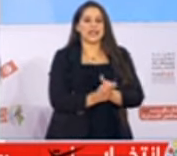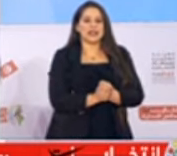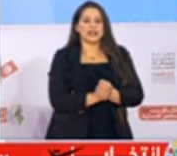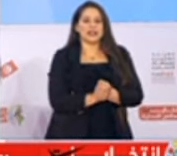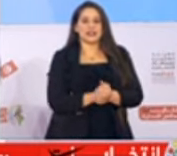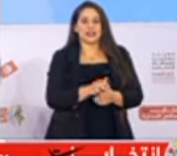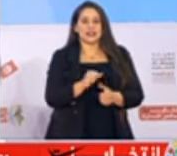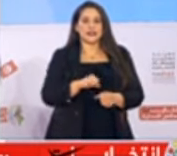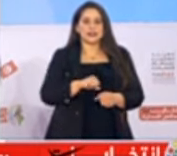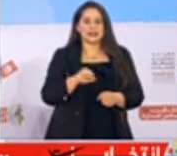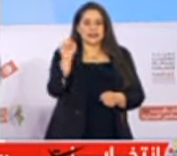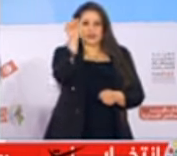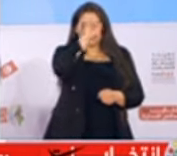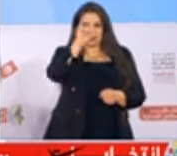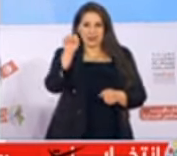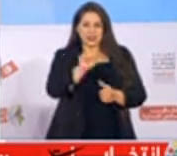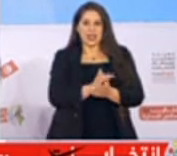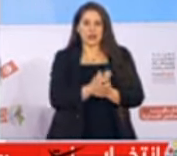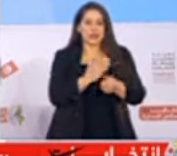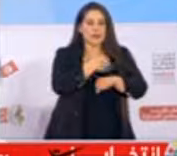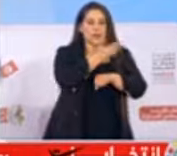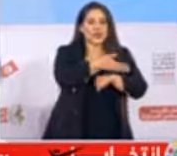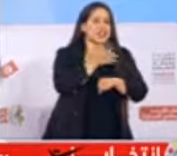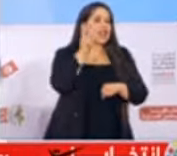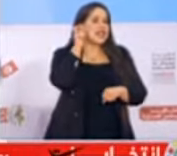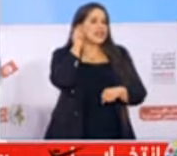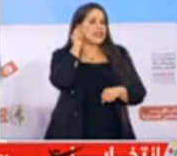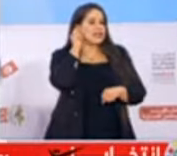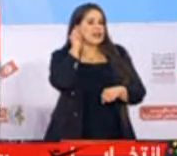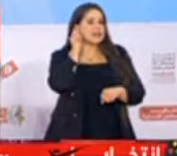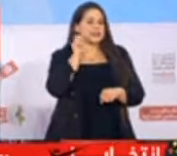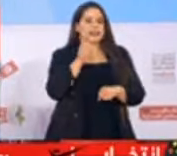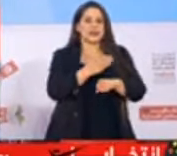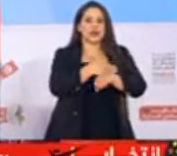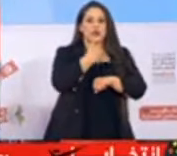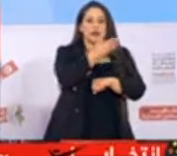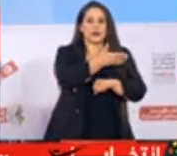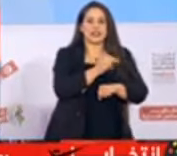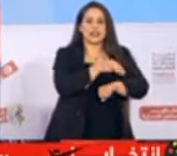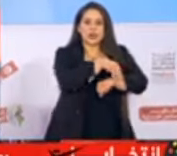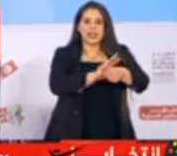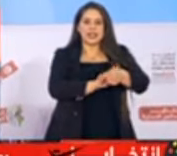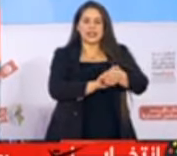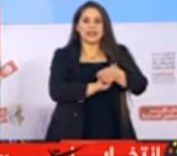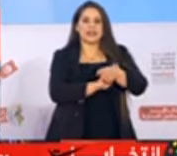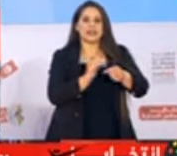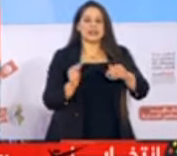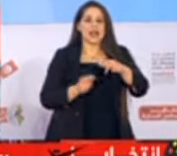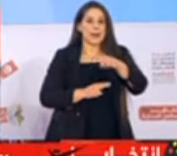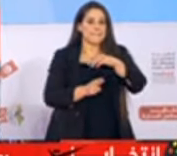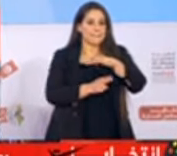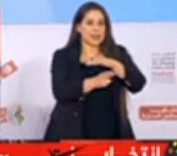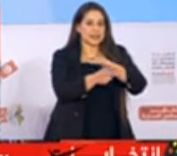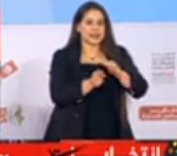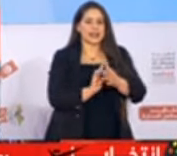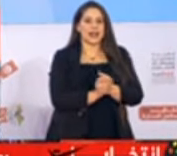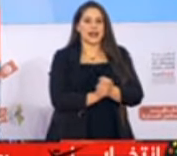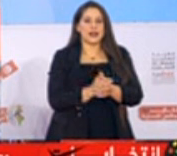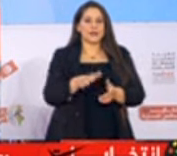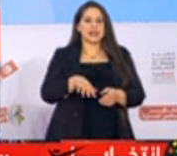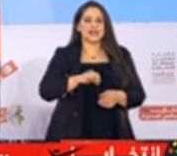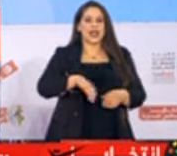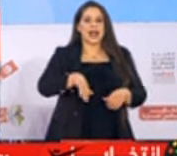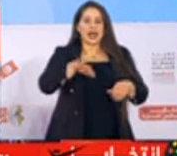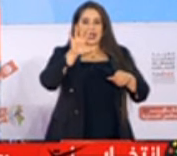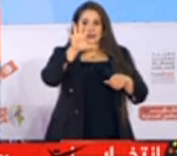22.2%، ثم ولاية القصرين بنسبة 21.8%، ثم ولاية المهدية بنسبة 20.5%. هذا